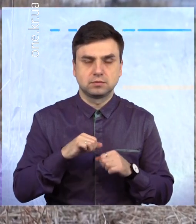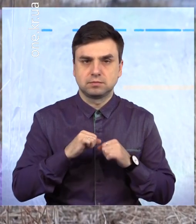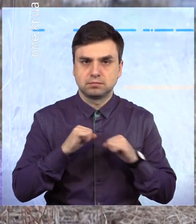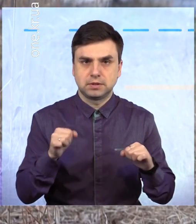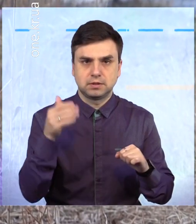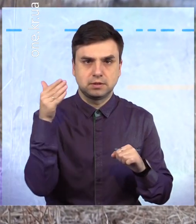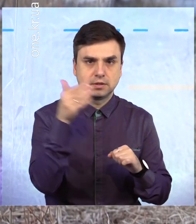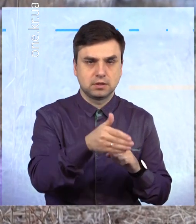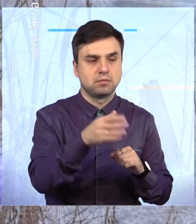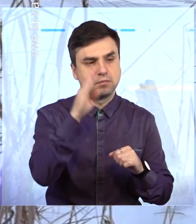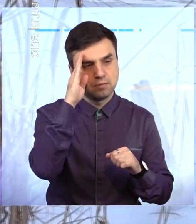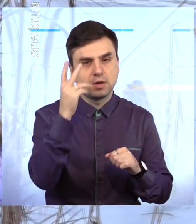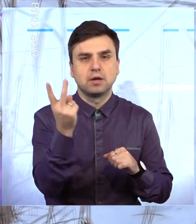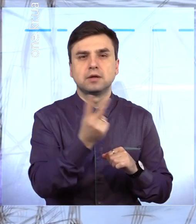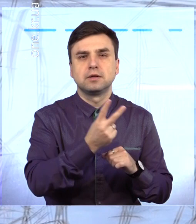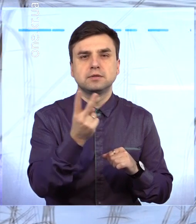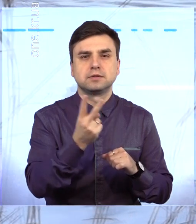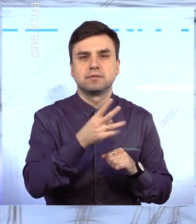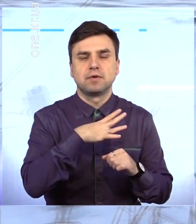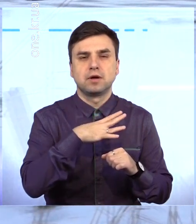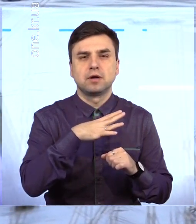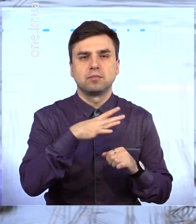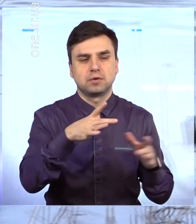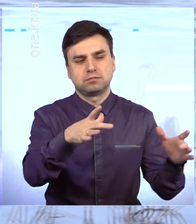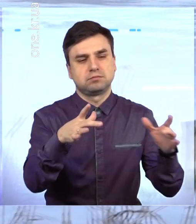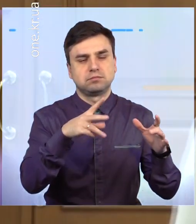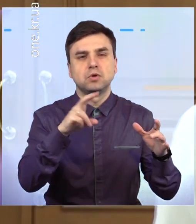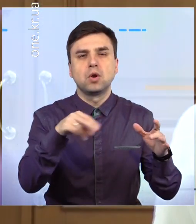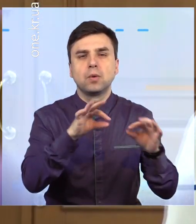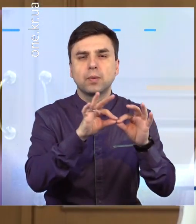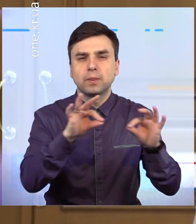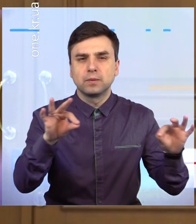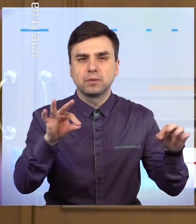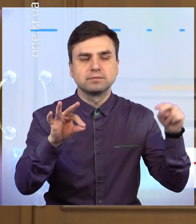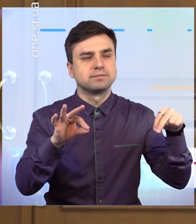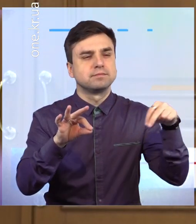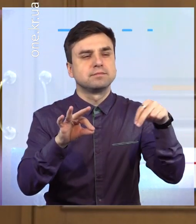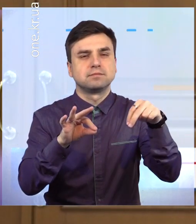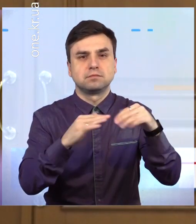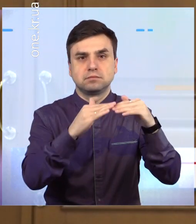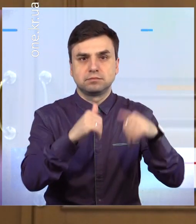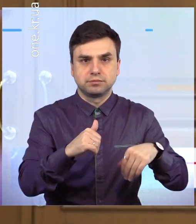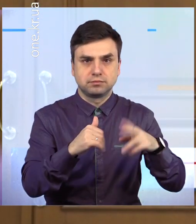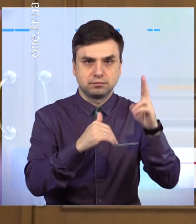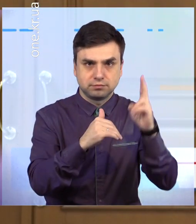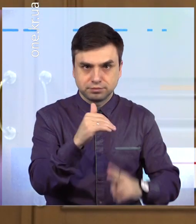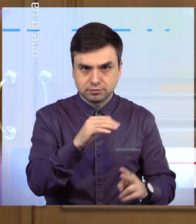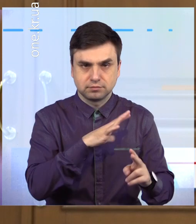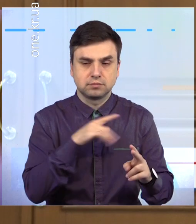перехожими врятував двох хлопчиків, які гуляли на кризі і почали тонути. Ось наша гордість